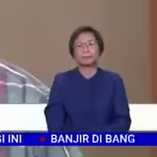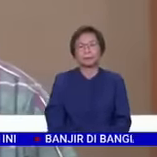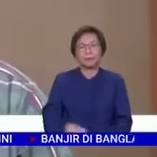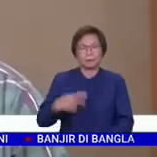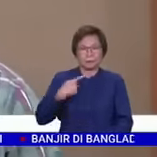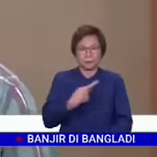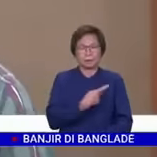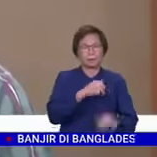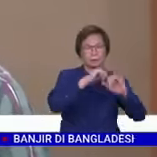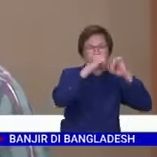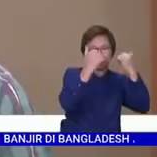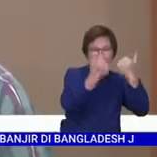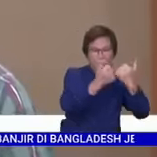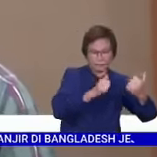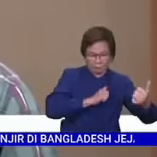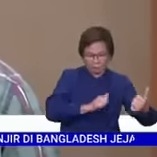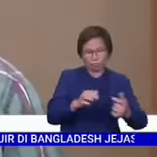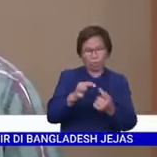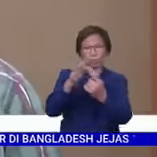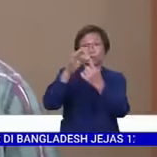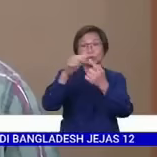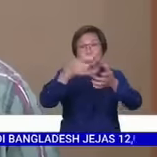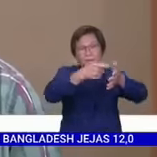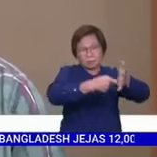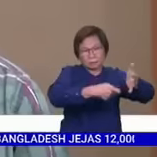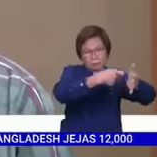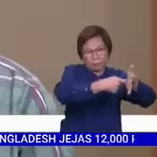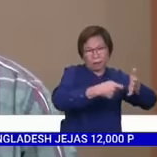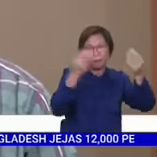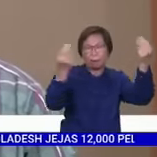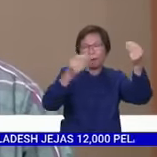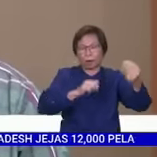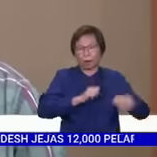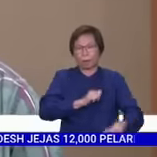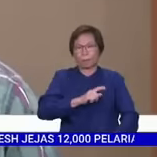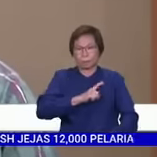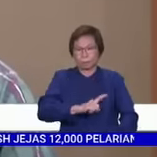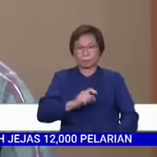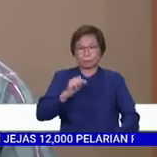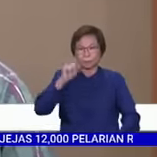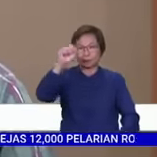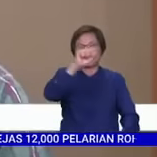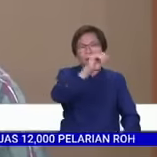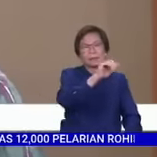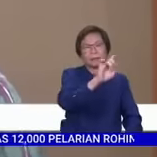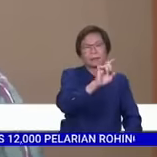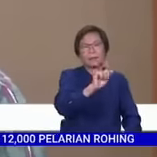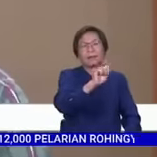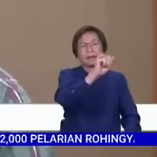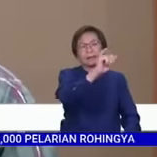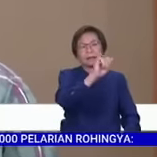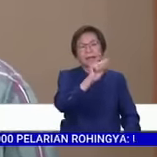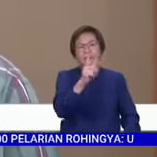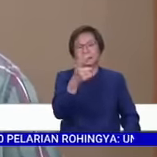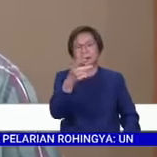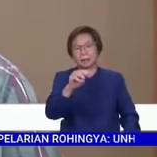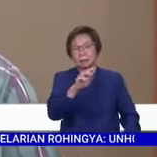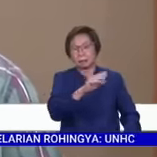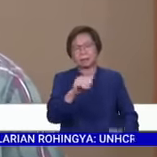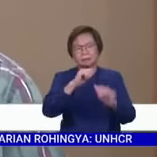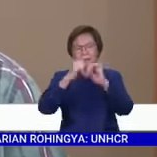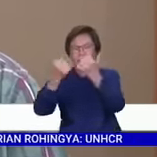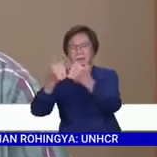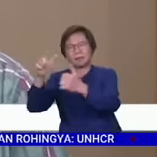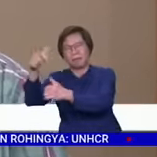Regency agama khususnya bahagian zakat Majlis ugama Islam sabathy adem dan legend sejenis yang lain